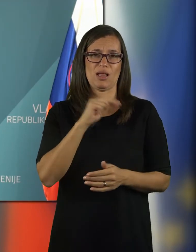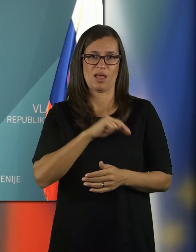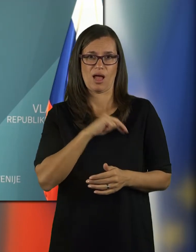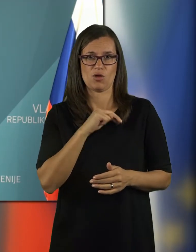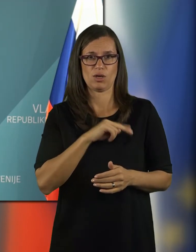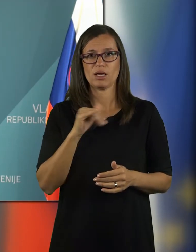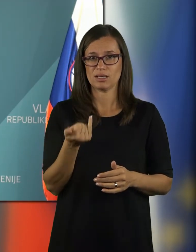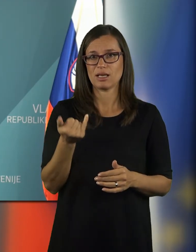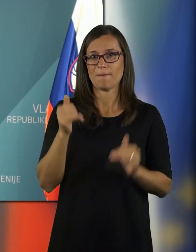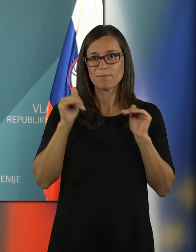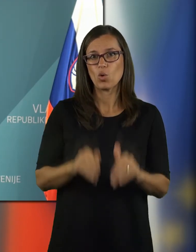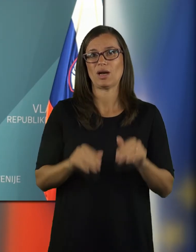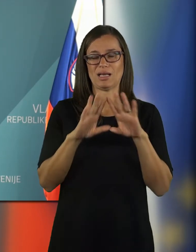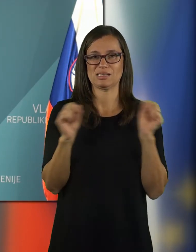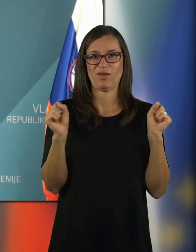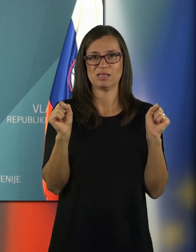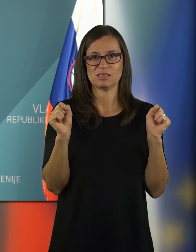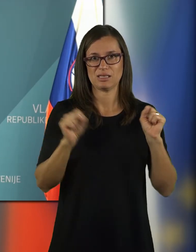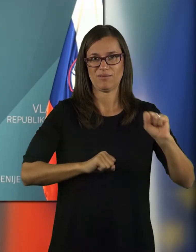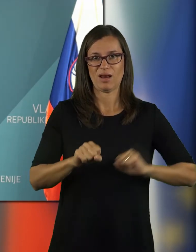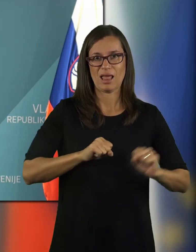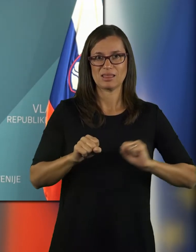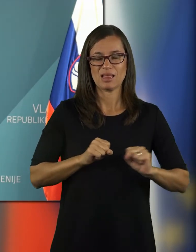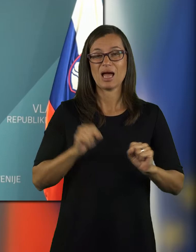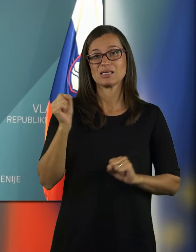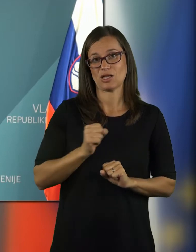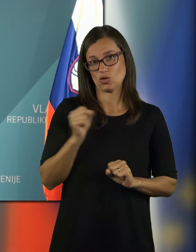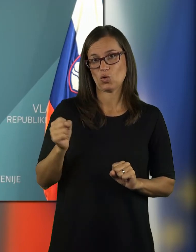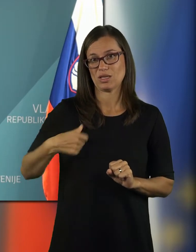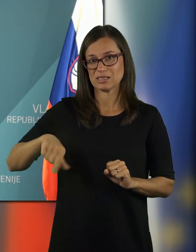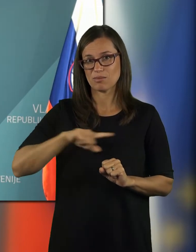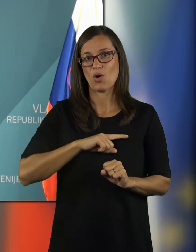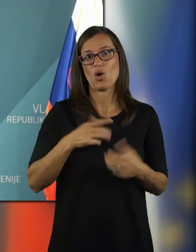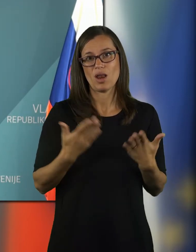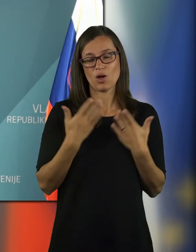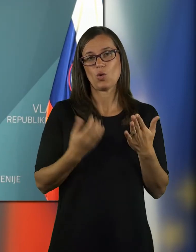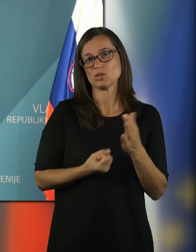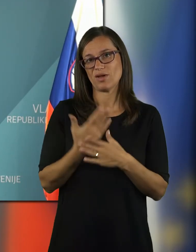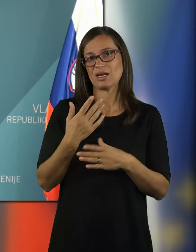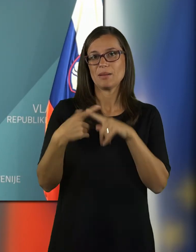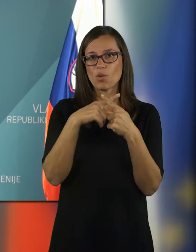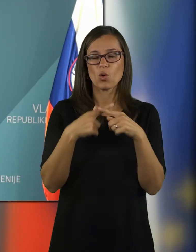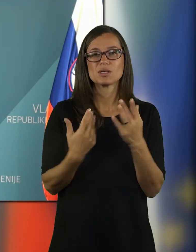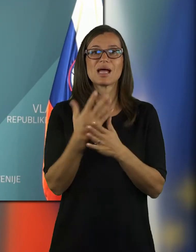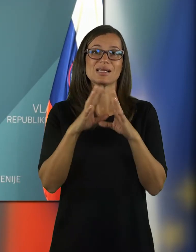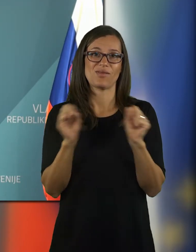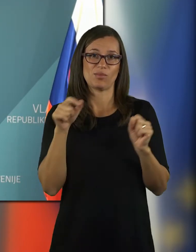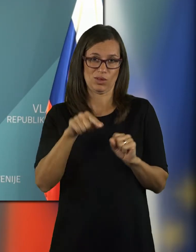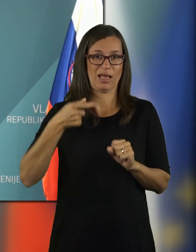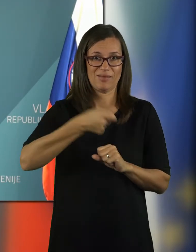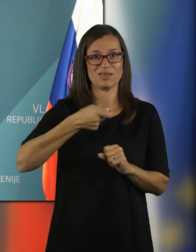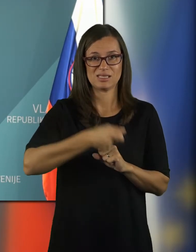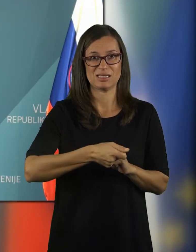naloga, ki jo je morala izvesti vlada, zato da smo lahko ustvarili pogoje za izvedbo